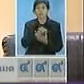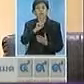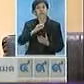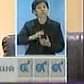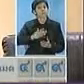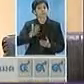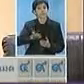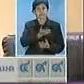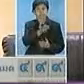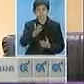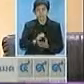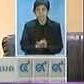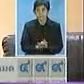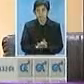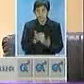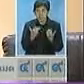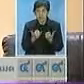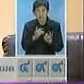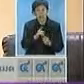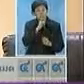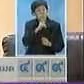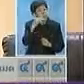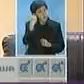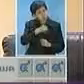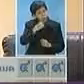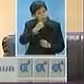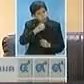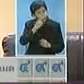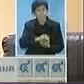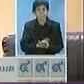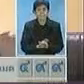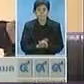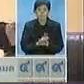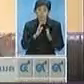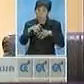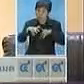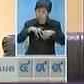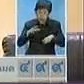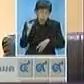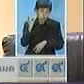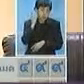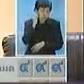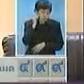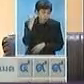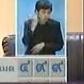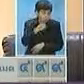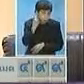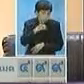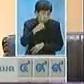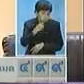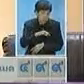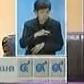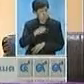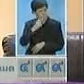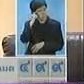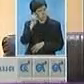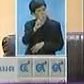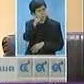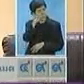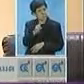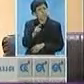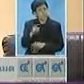รติเพราะการที่ท่านพูดตอกย้ำถ้าพี่น้องประชาชนฟังต่อเนื่องก็ตั้งข้อสังเกต